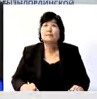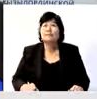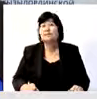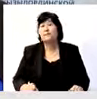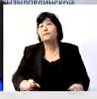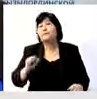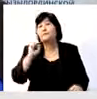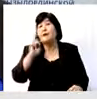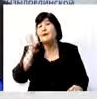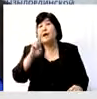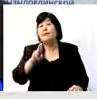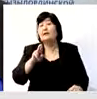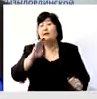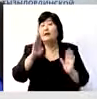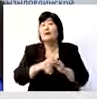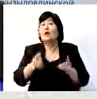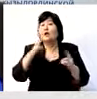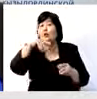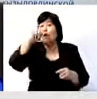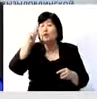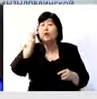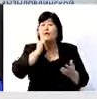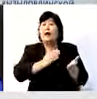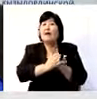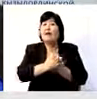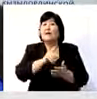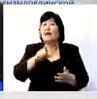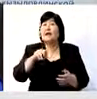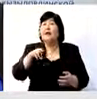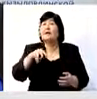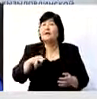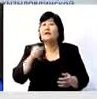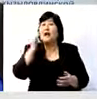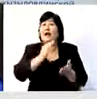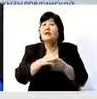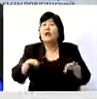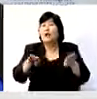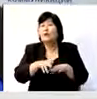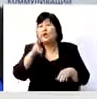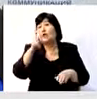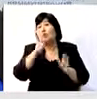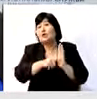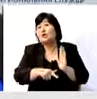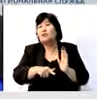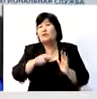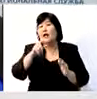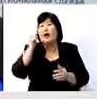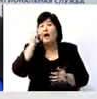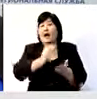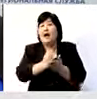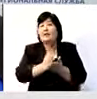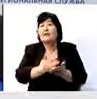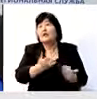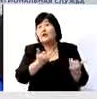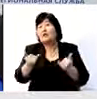Акцияның аясында біз Ұлы Отан соғысының ардагерлерін, тыл ардагерлерін қоса алғанда 270 ардагерді қамтамасыз етеміз деп